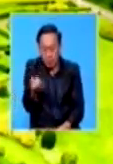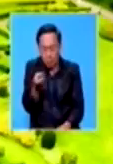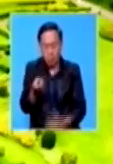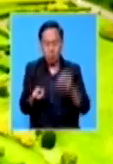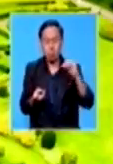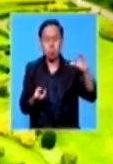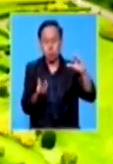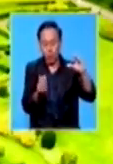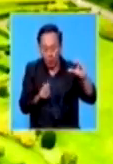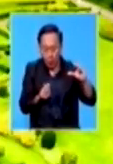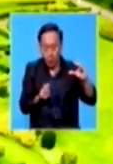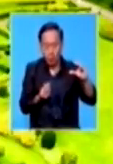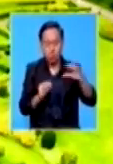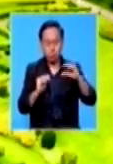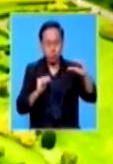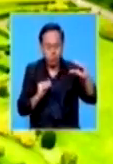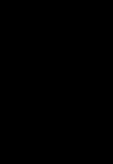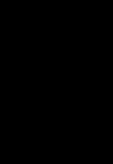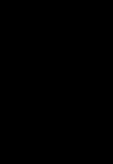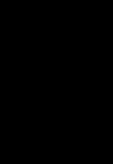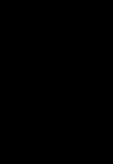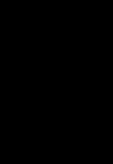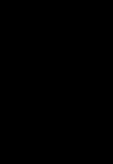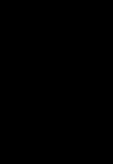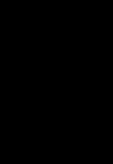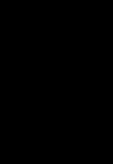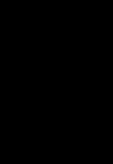ดอ่ะนะขออะไรมาก็โครมไป